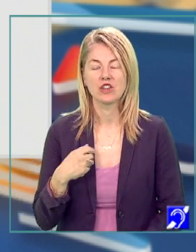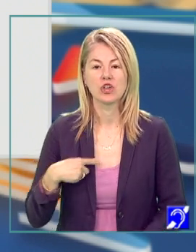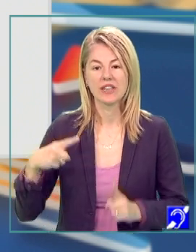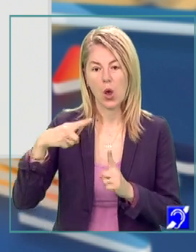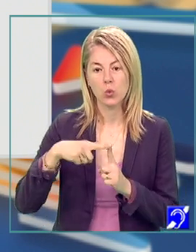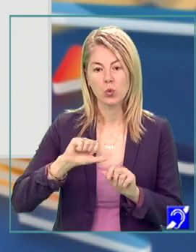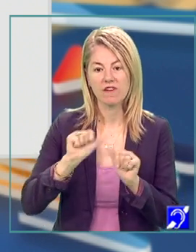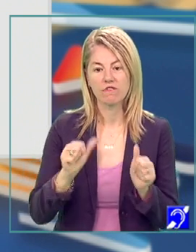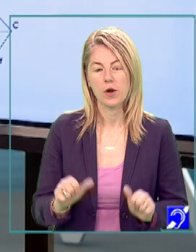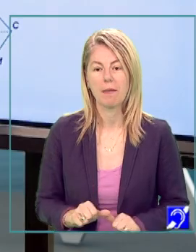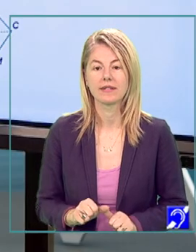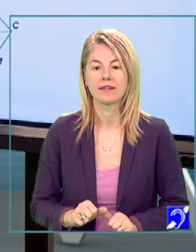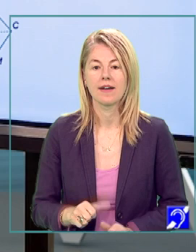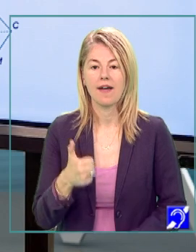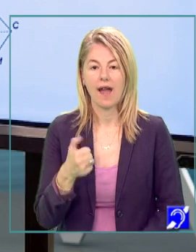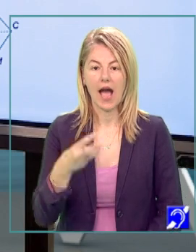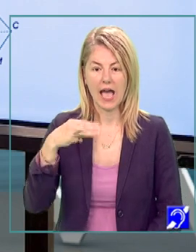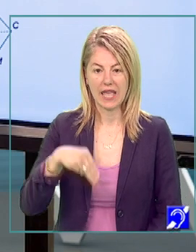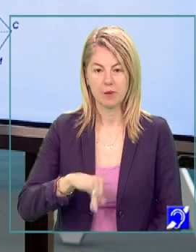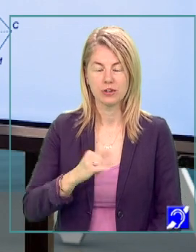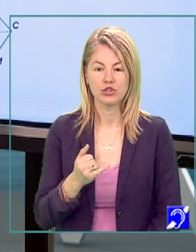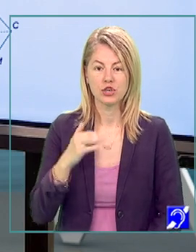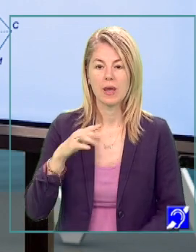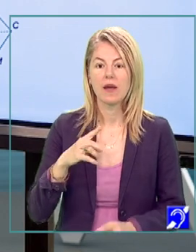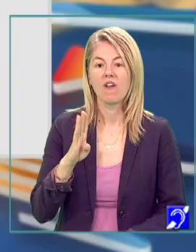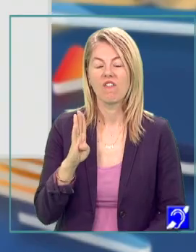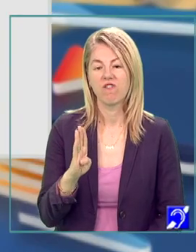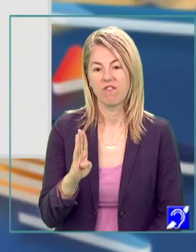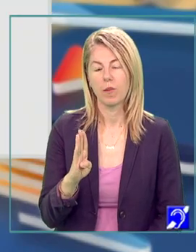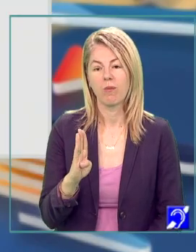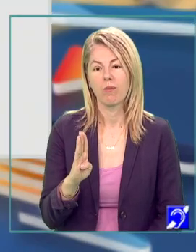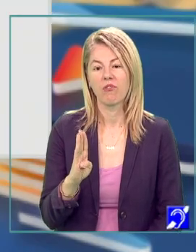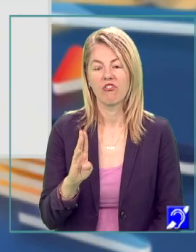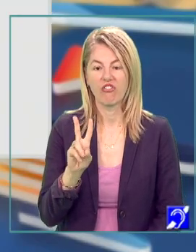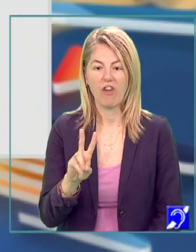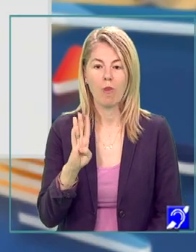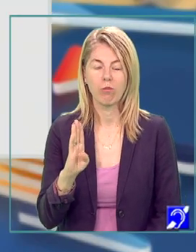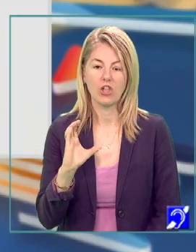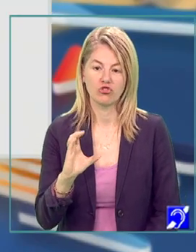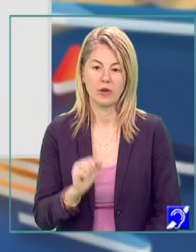unghiului format de AM și planul VBC. Știm că unghiul